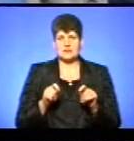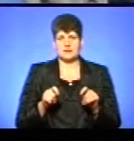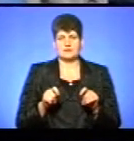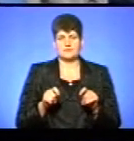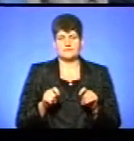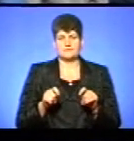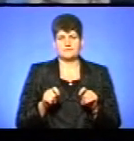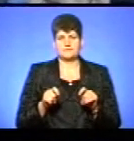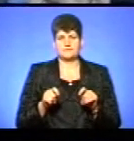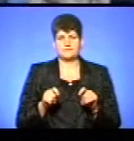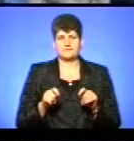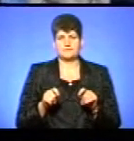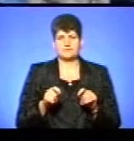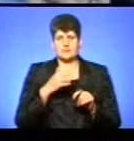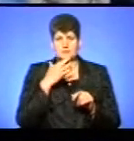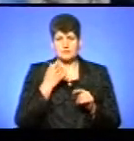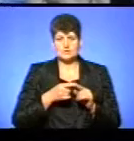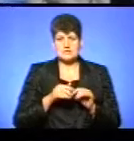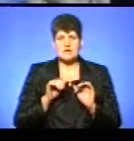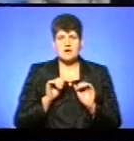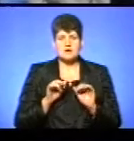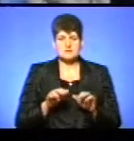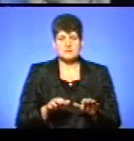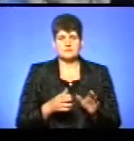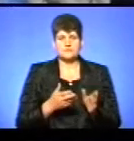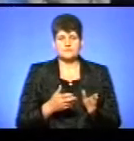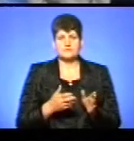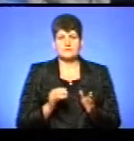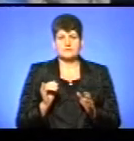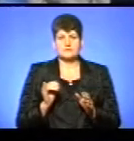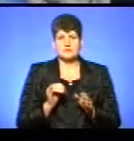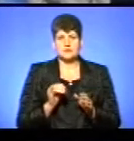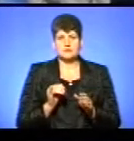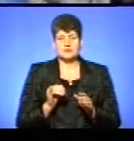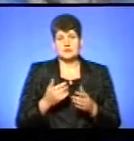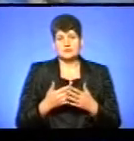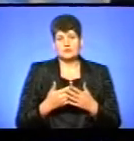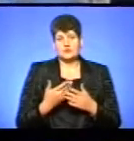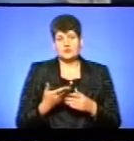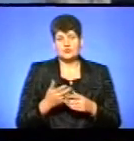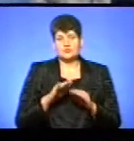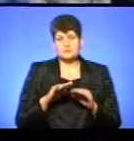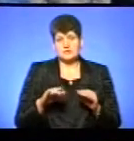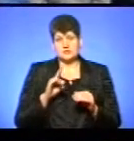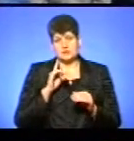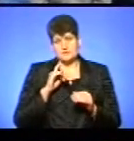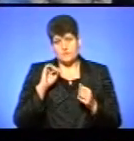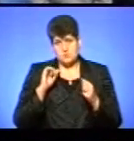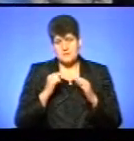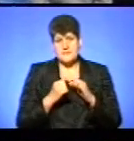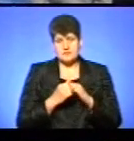також десятки цих акцій. І тому символічно, щоб десь діти юнацтво